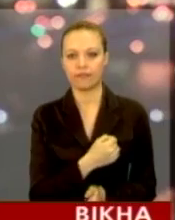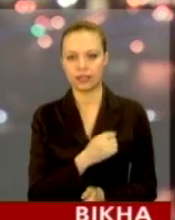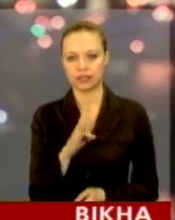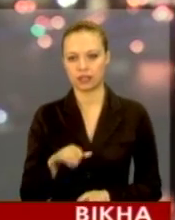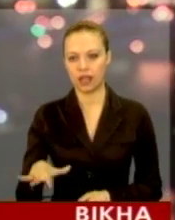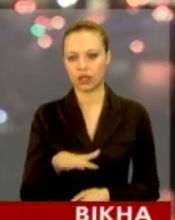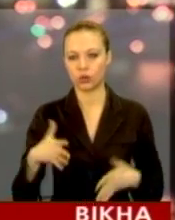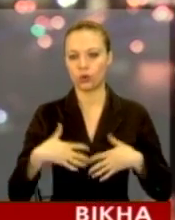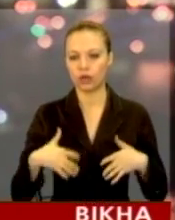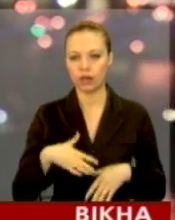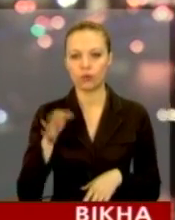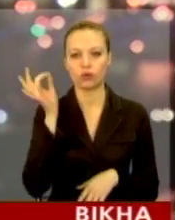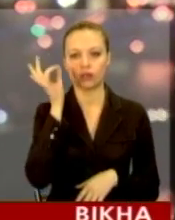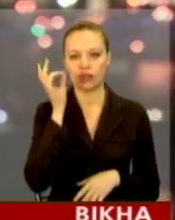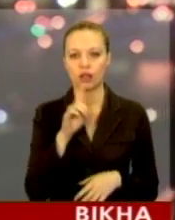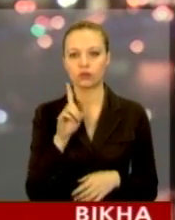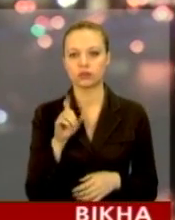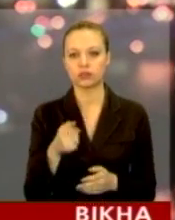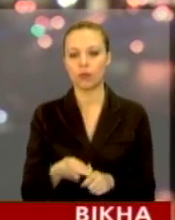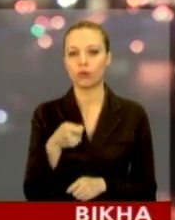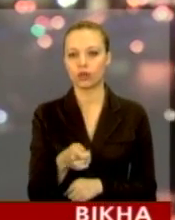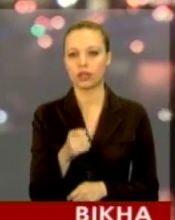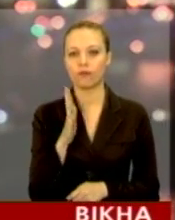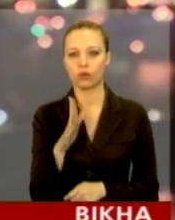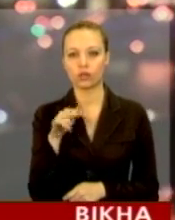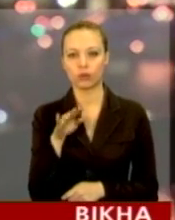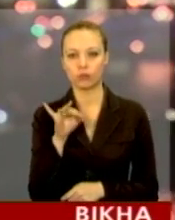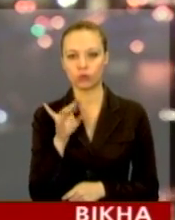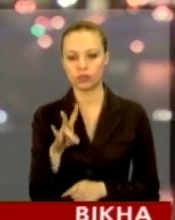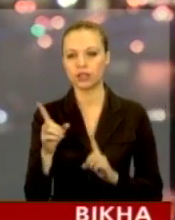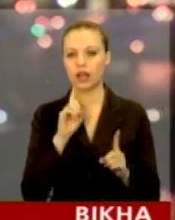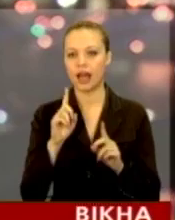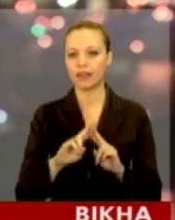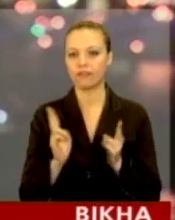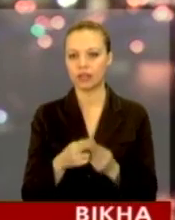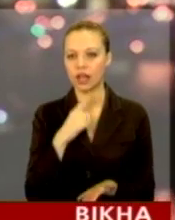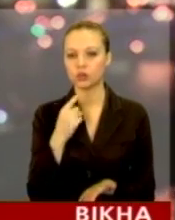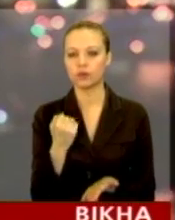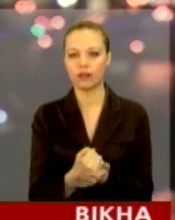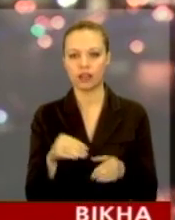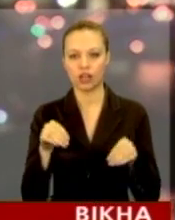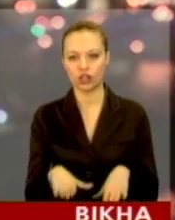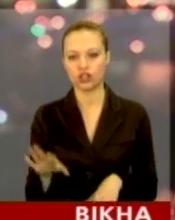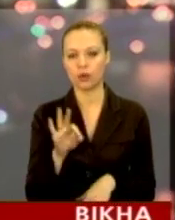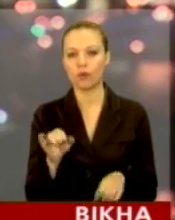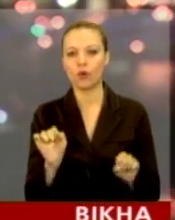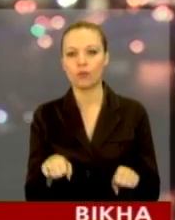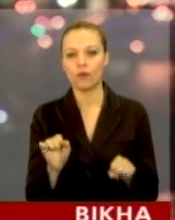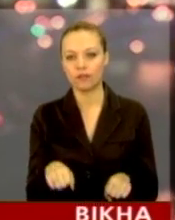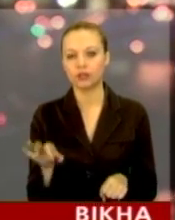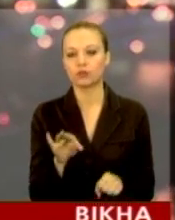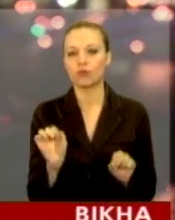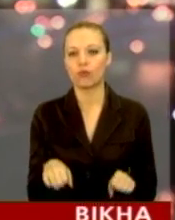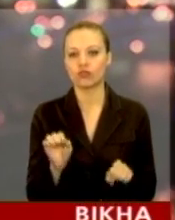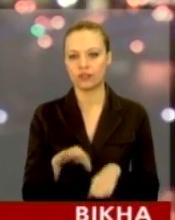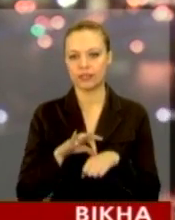територію Криму. Нагадаю, за поданням Володимира Путіна, Рада Федерації ухвалила рішення про ймовірність, про